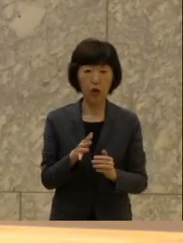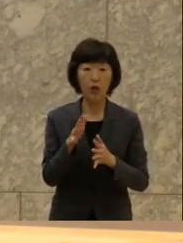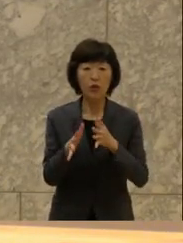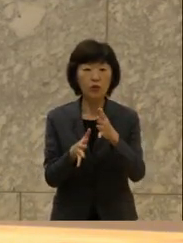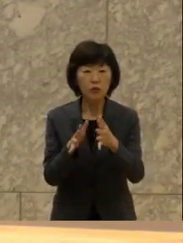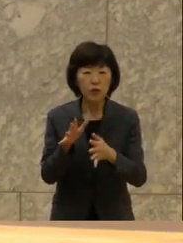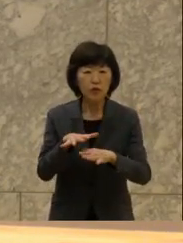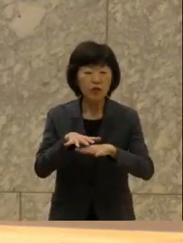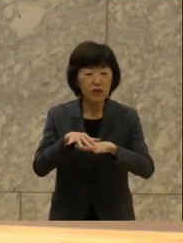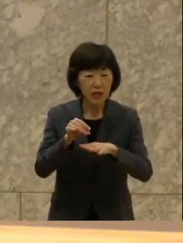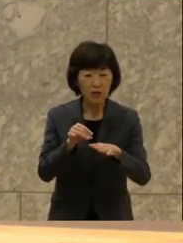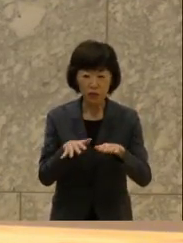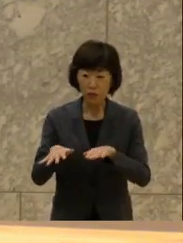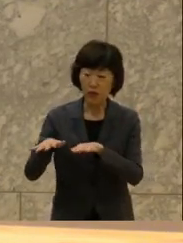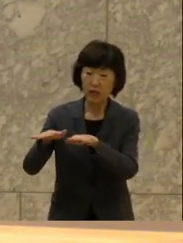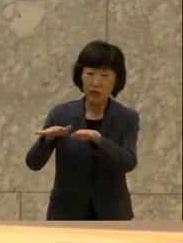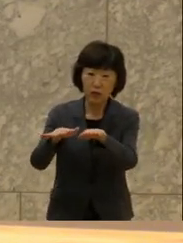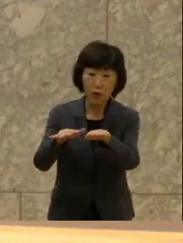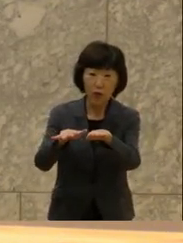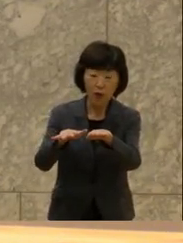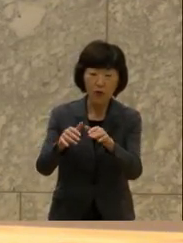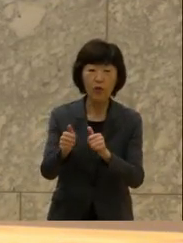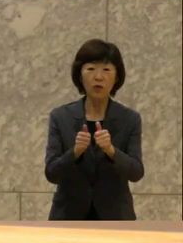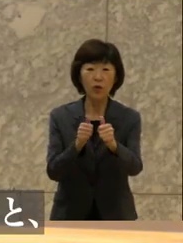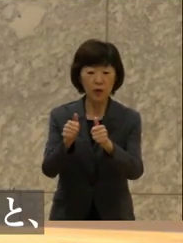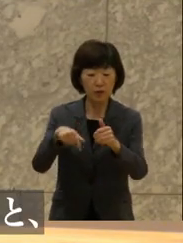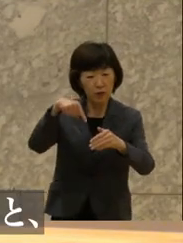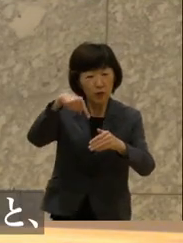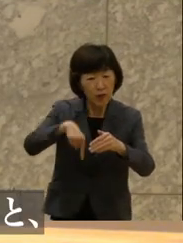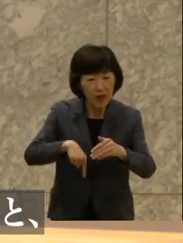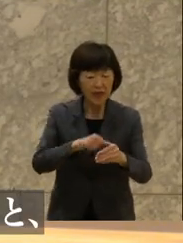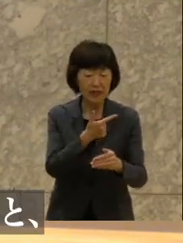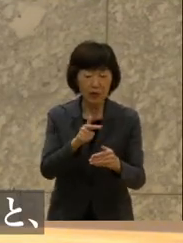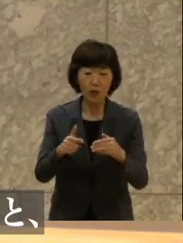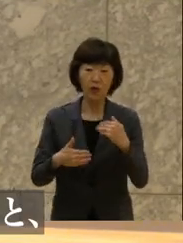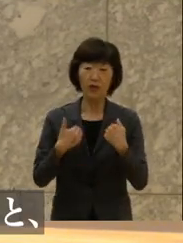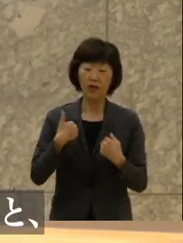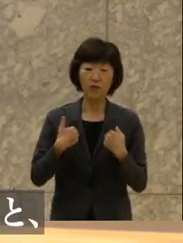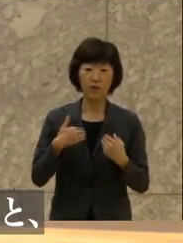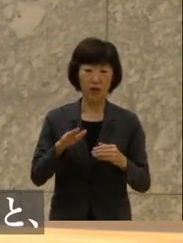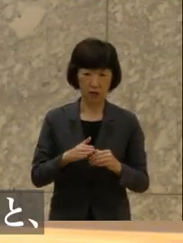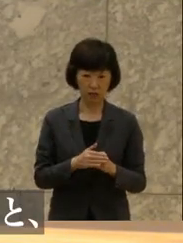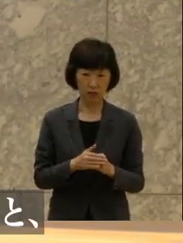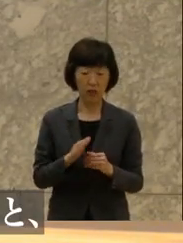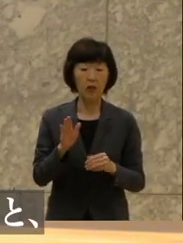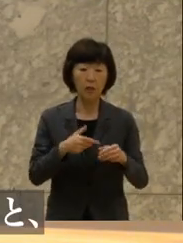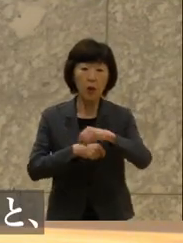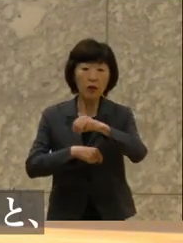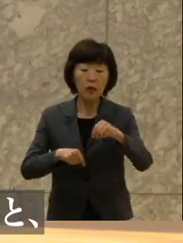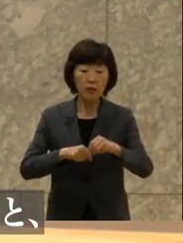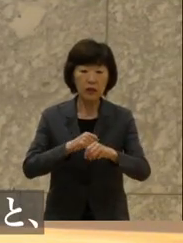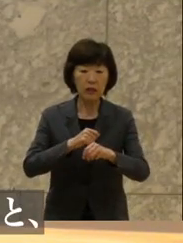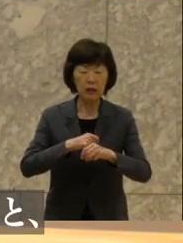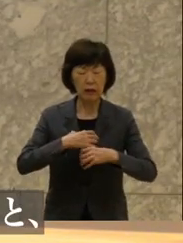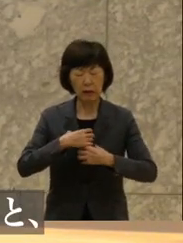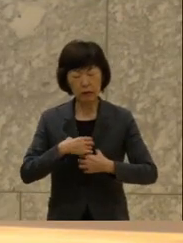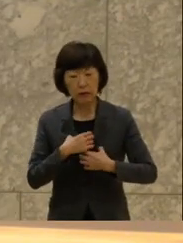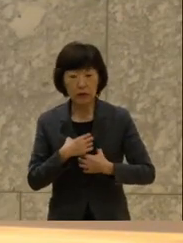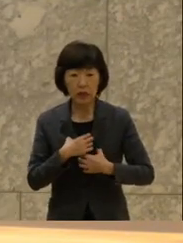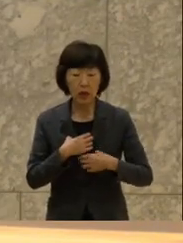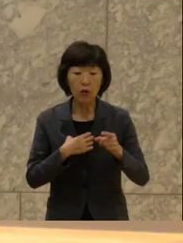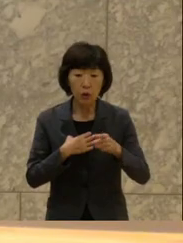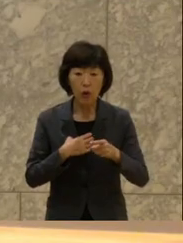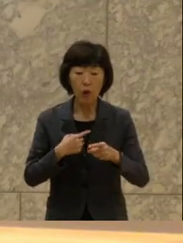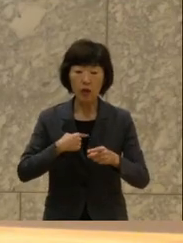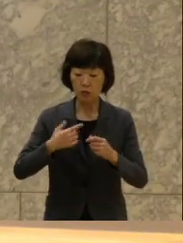ところはこの陸上競技の中にたくさん詰まっていると逆に今話を聞いてますと苦しかったことが自分を励ましにしてくれたと